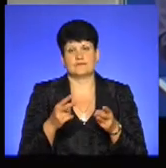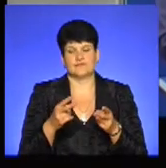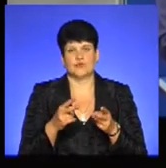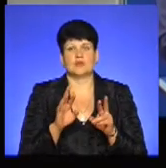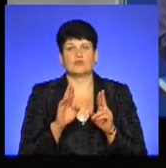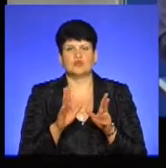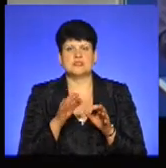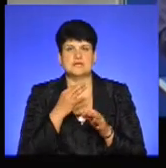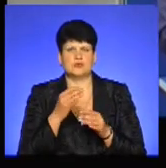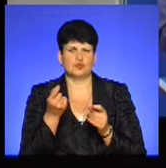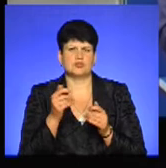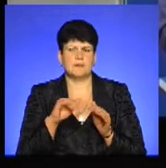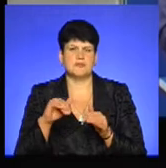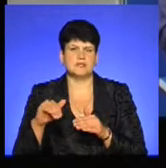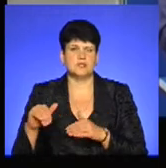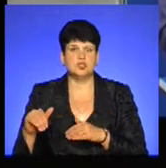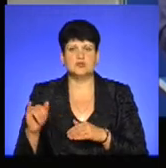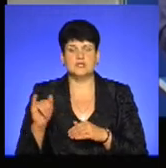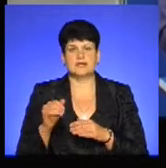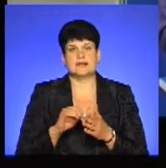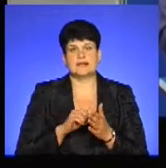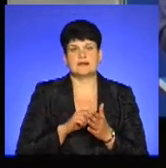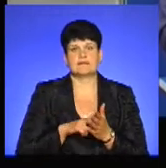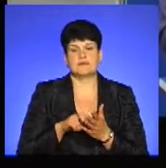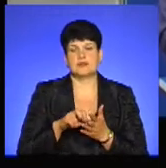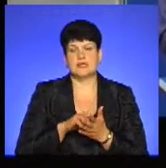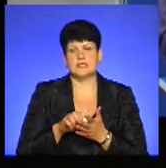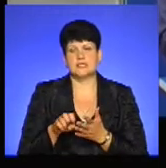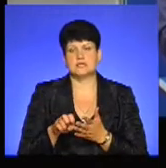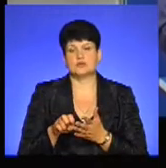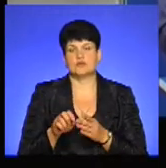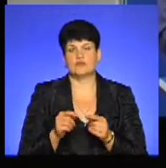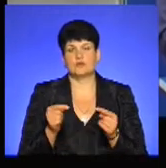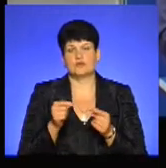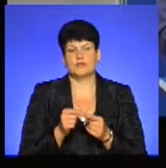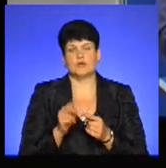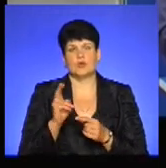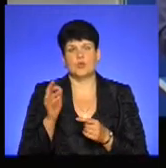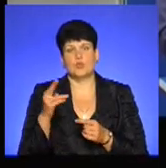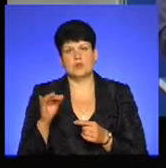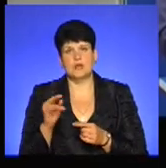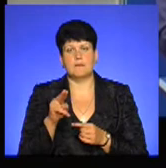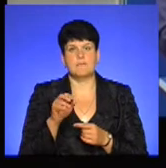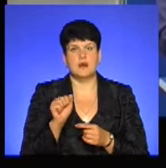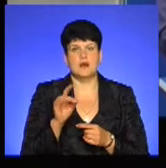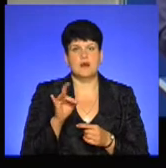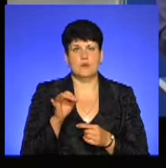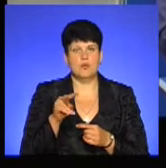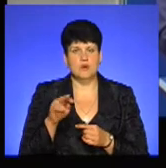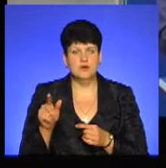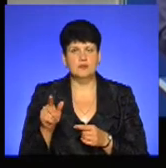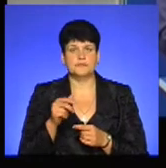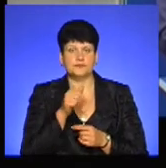сказано дещо пізніше, і надіслано відповідні коди, паролі для того, щоб вони могли це